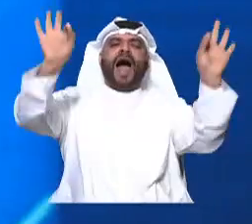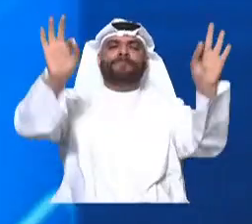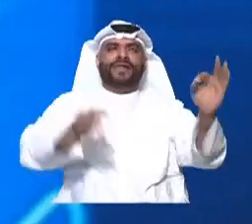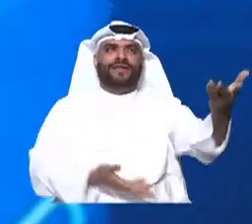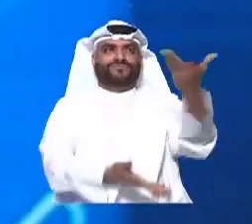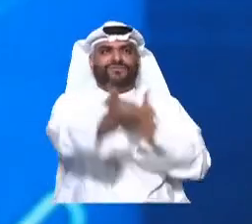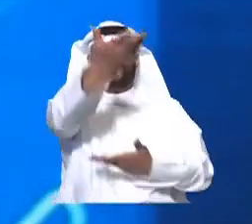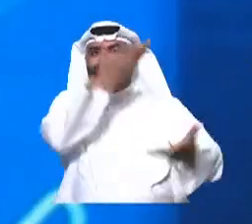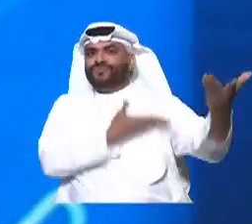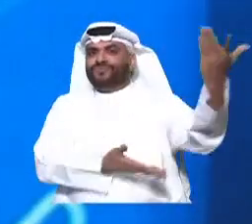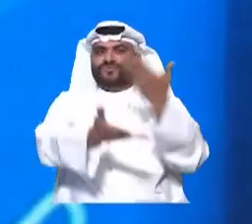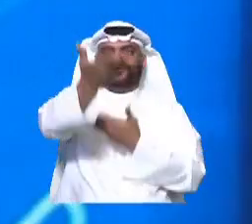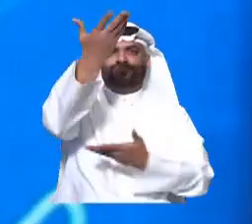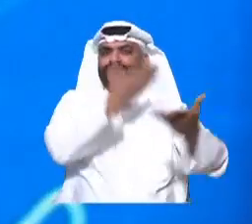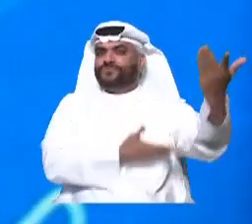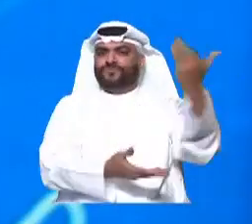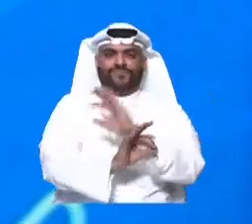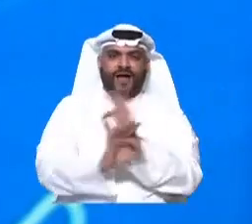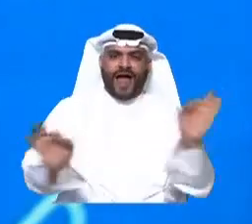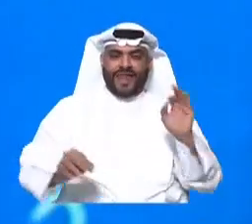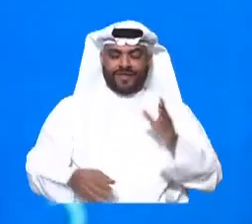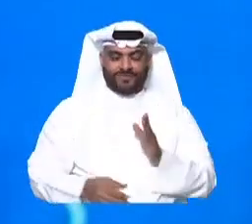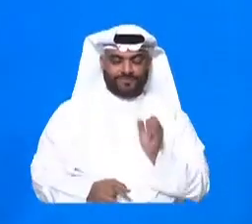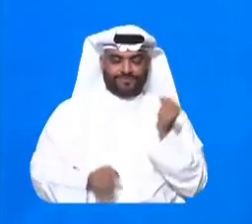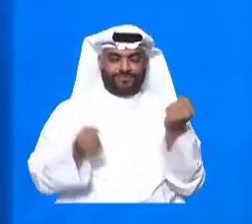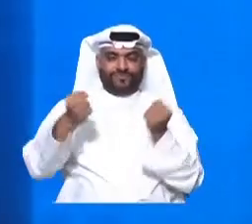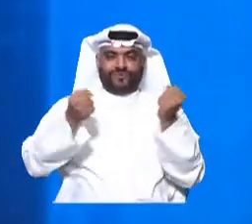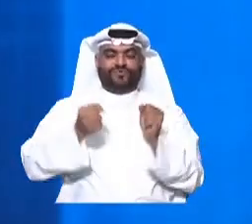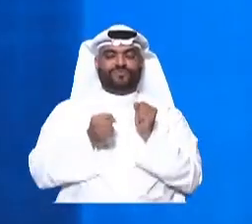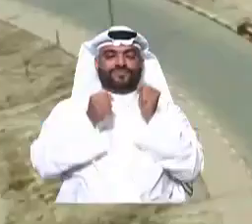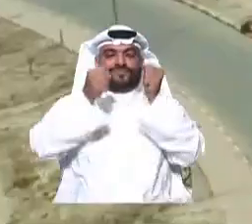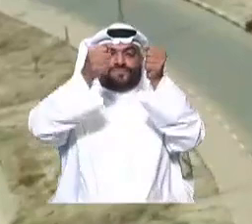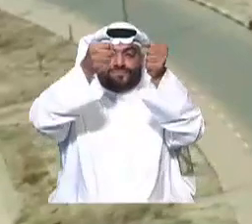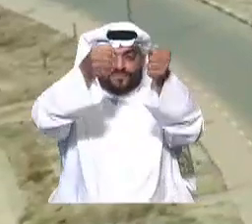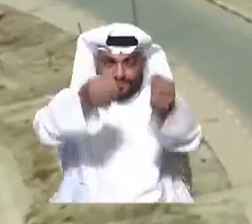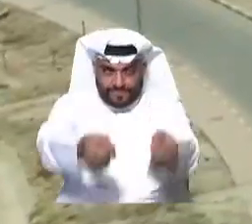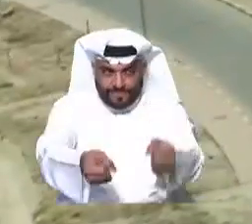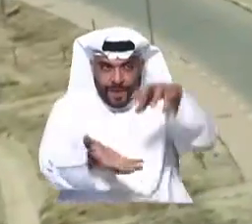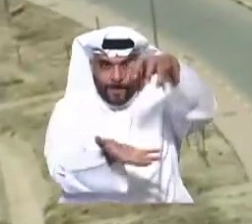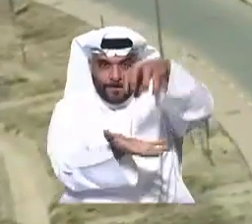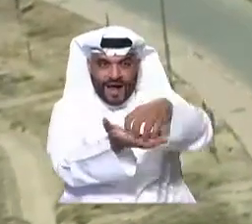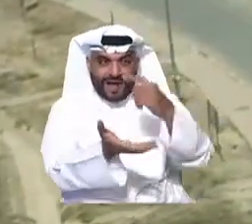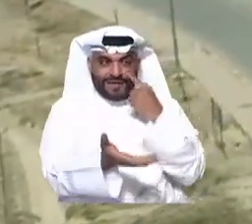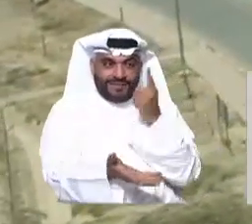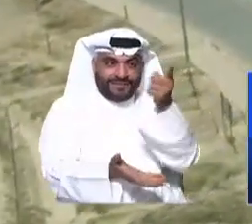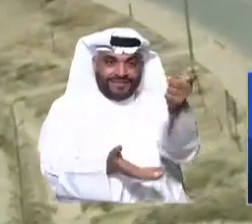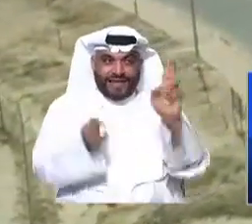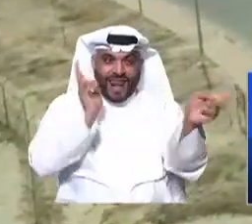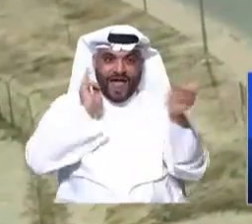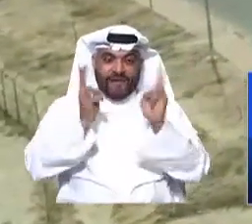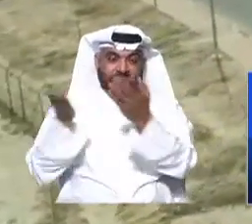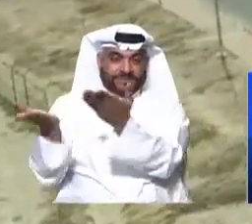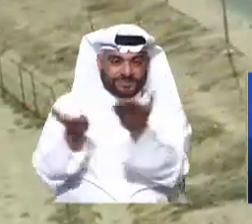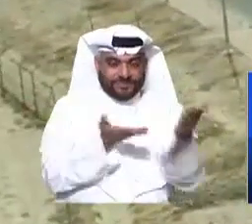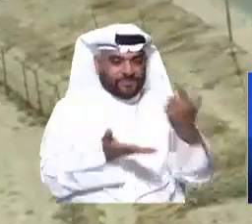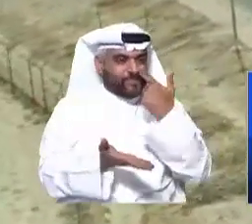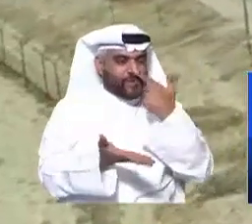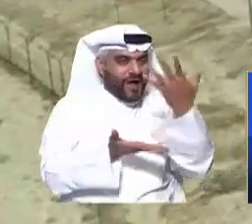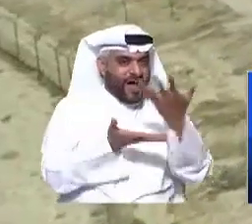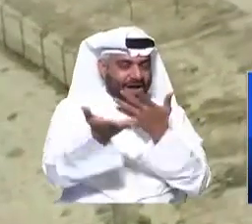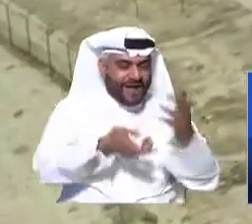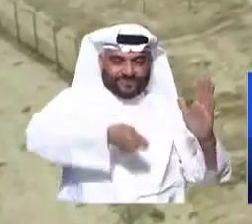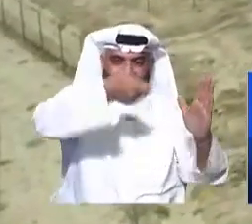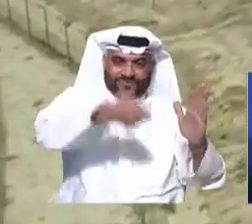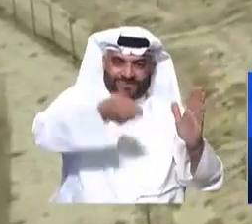بمصفاة ميناء عبد الله. وواصل موكب سموه رعاه الله إلى مكان الحفل، حيث استقبل بكل حفاوة